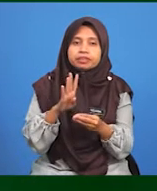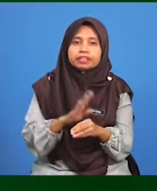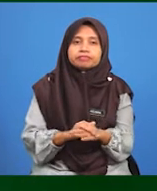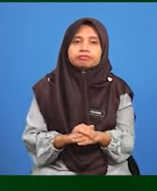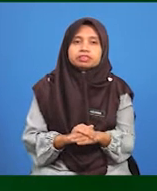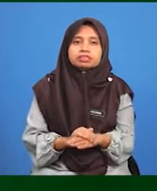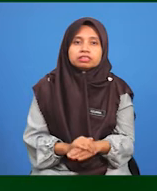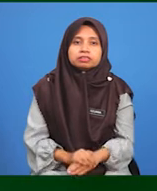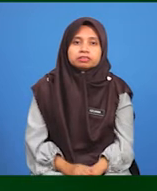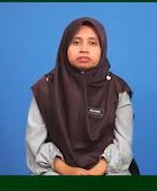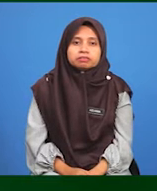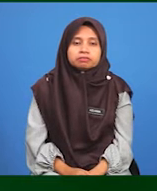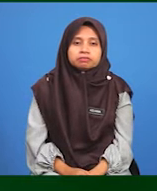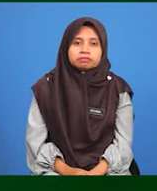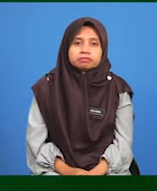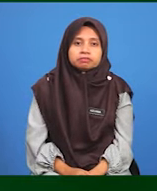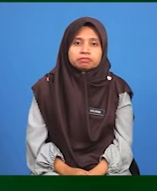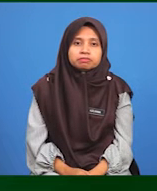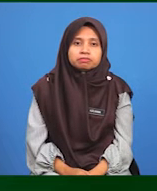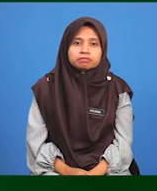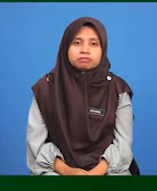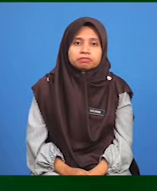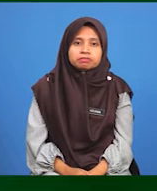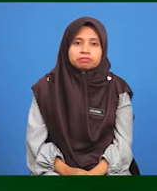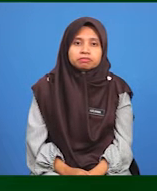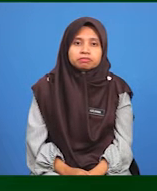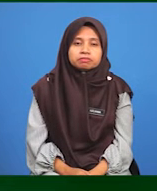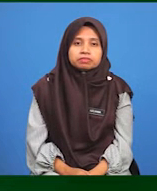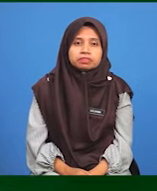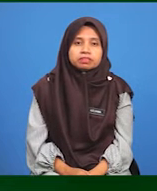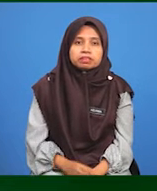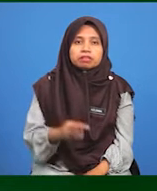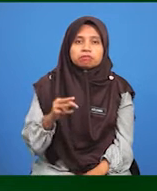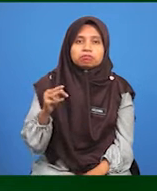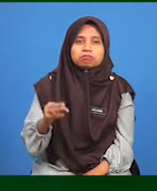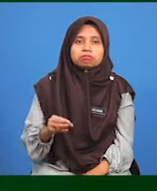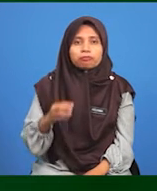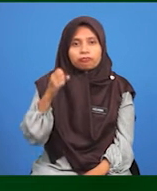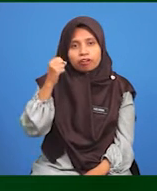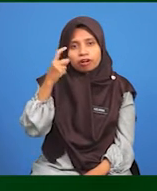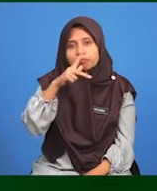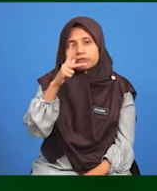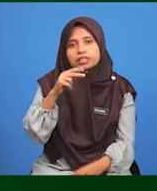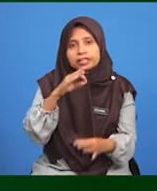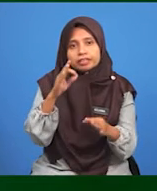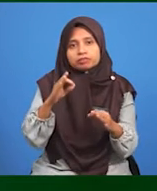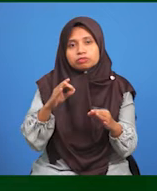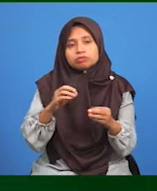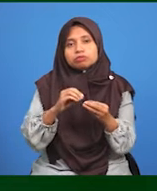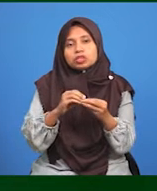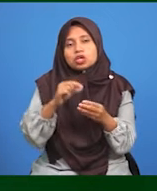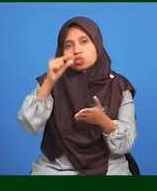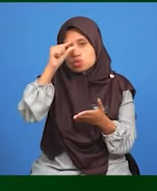perlu memilih ayat yang betul pagi soal lagi ini Hai